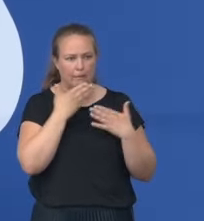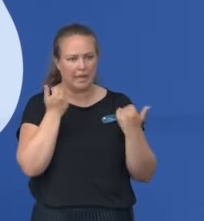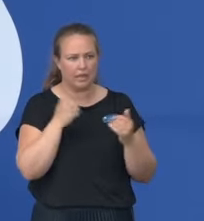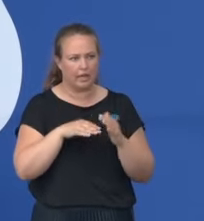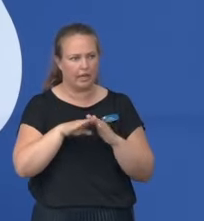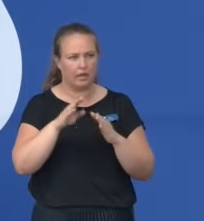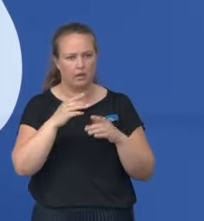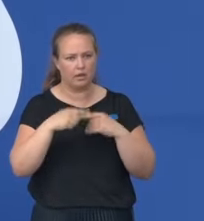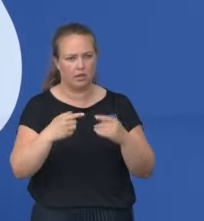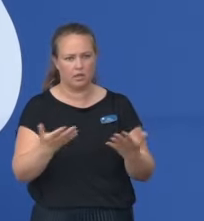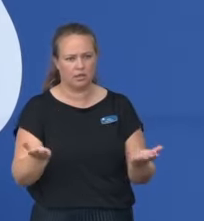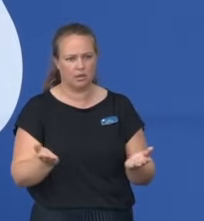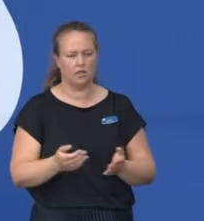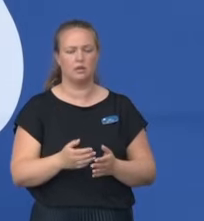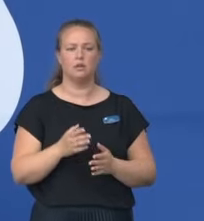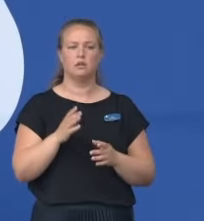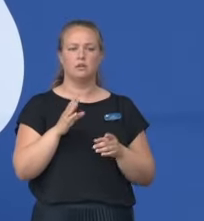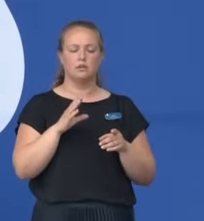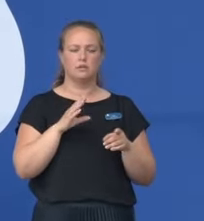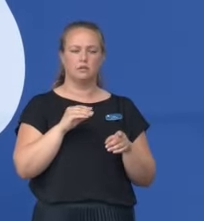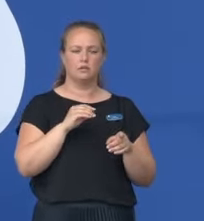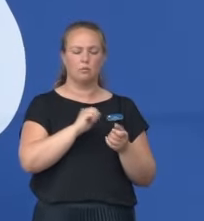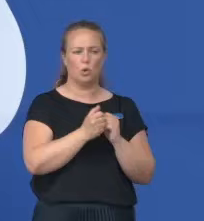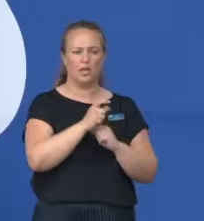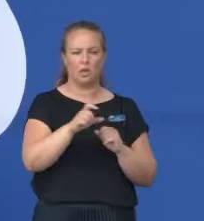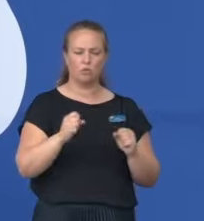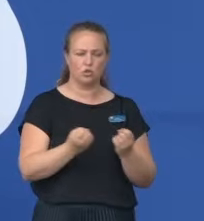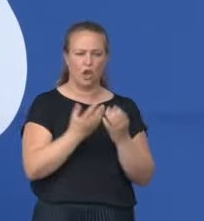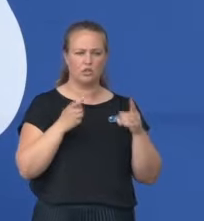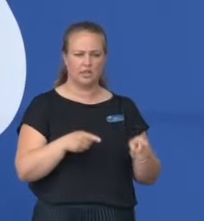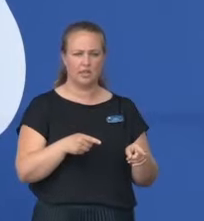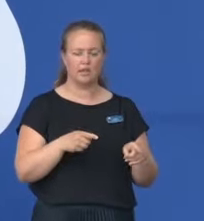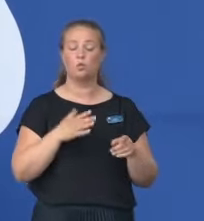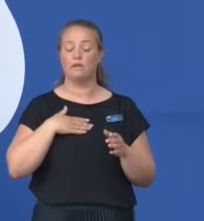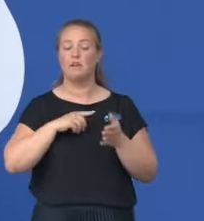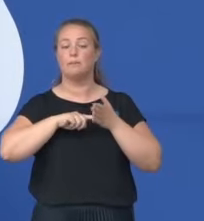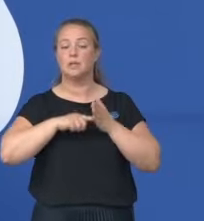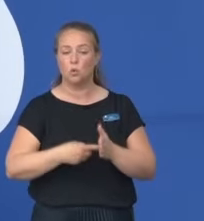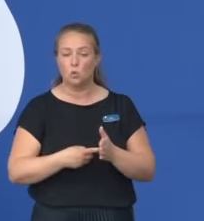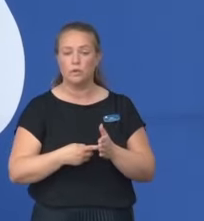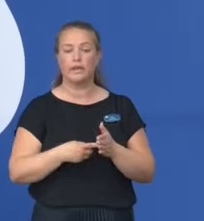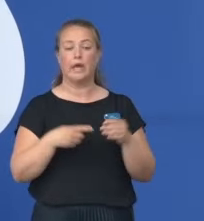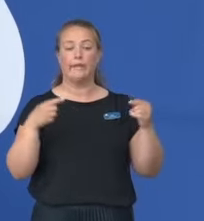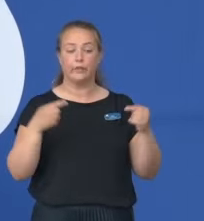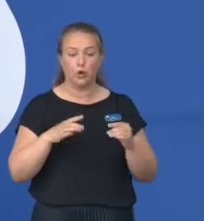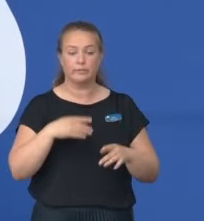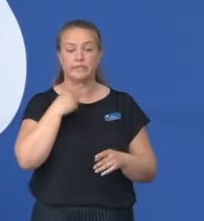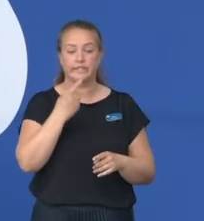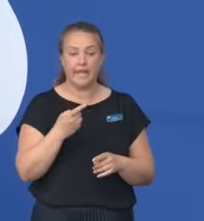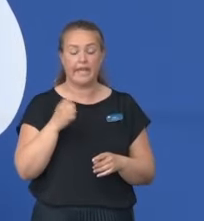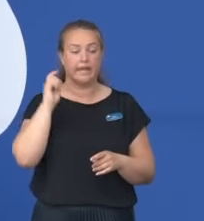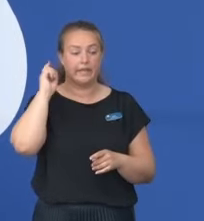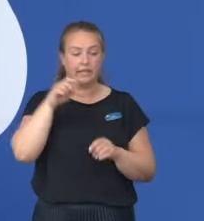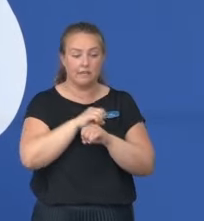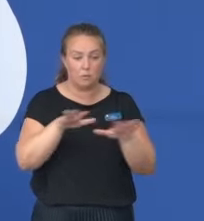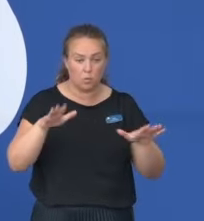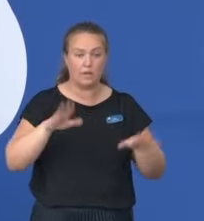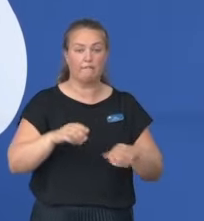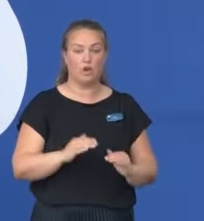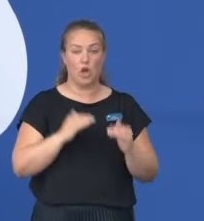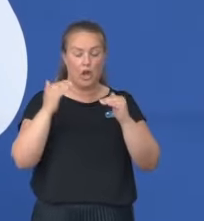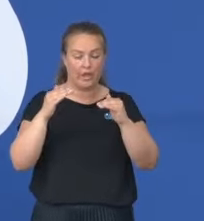av de här politikerna att lösa det. Men där, jag vill också understryka detta igen då. Trots att man säger att det har ökat med desinformation, trots att man säger att det liksom har blivit